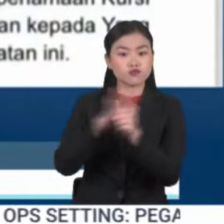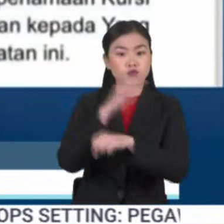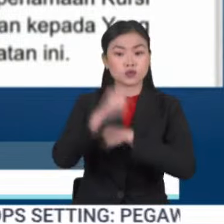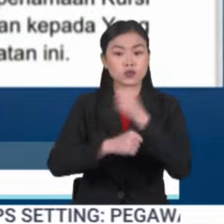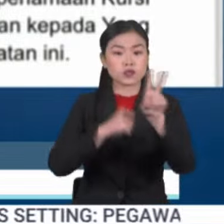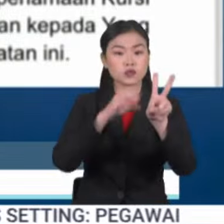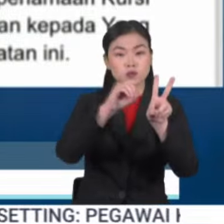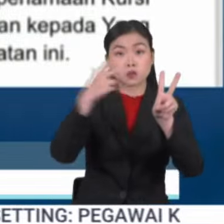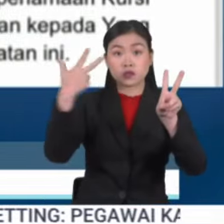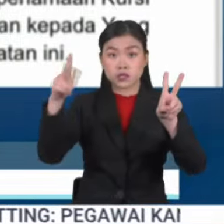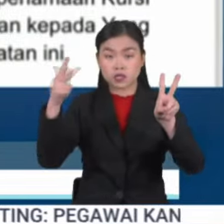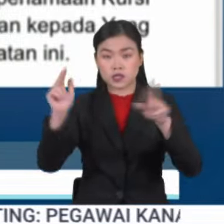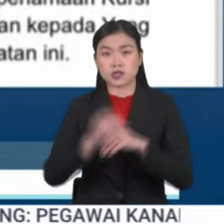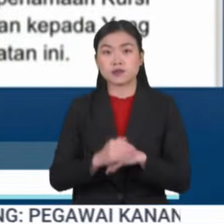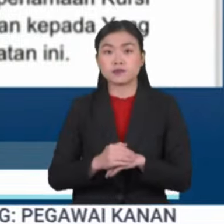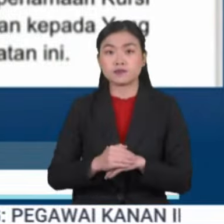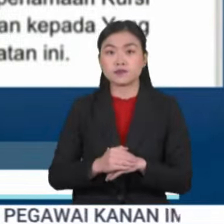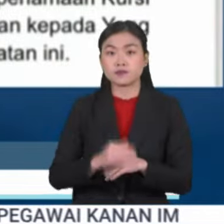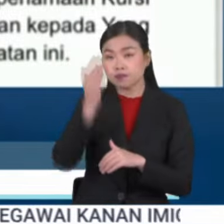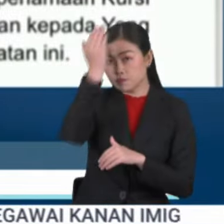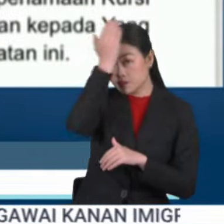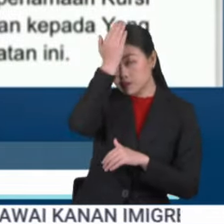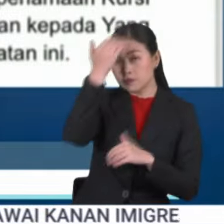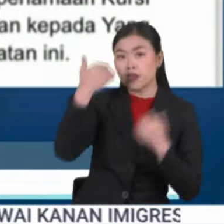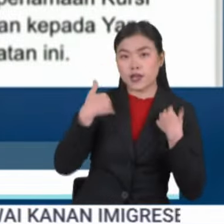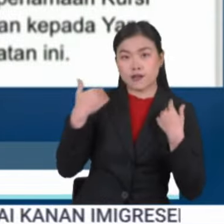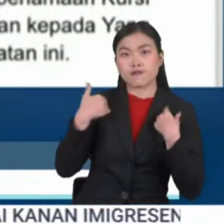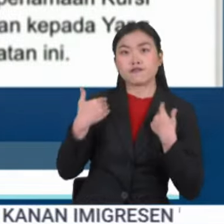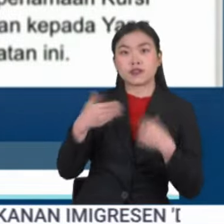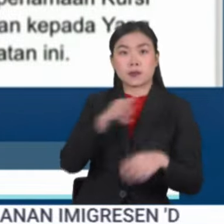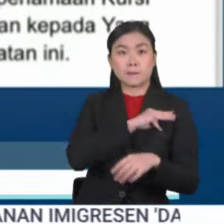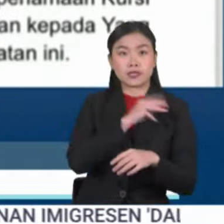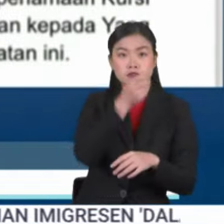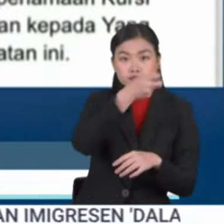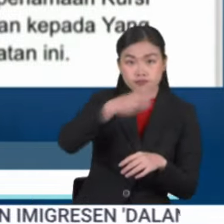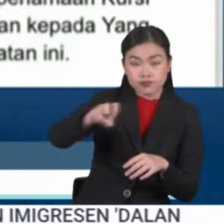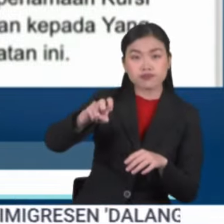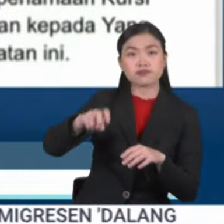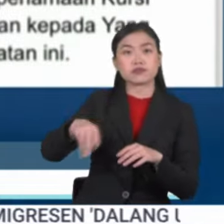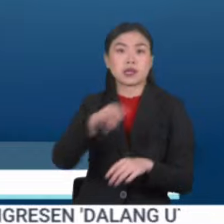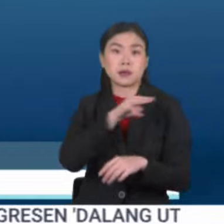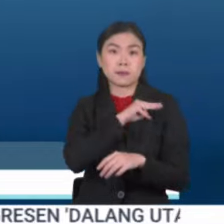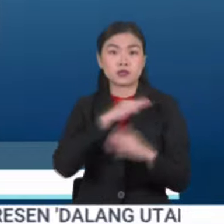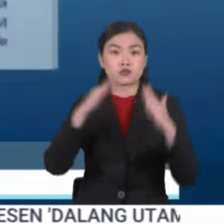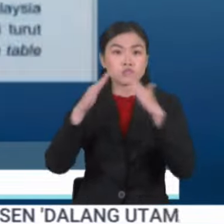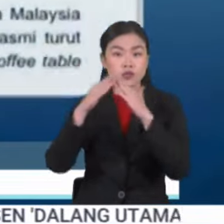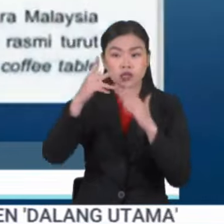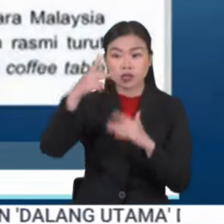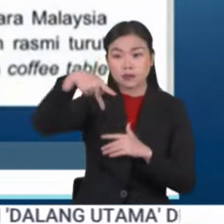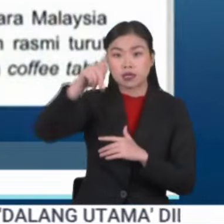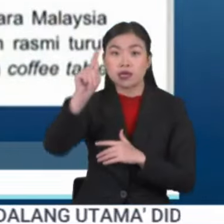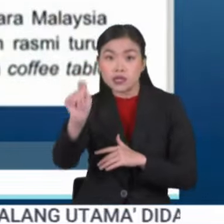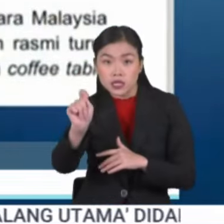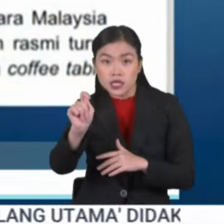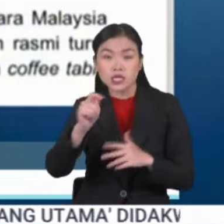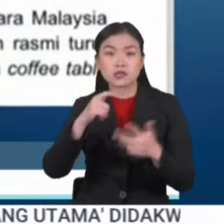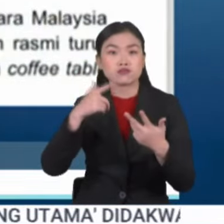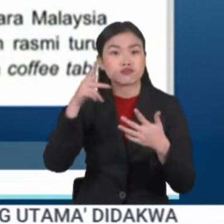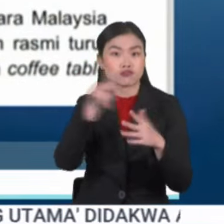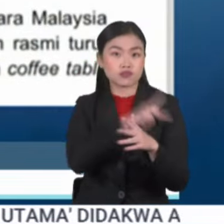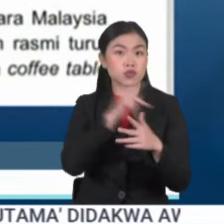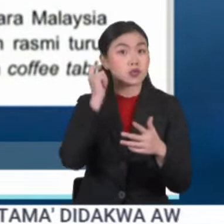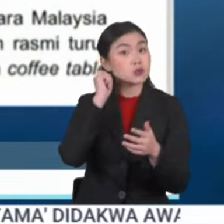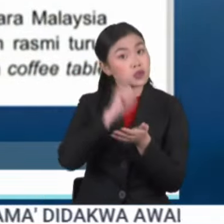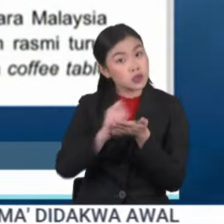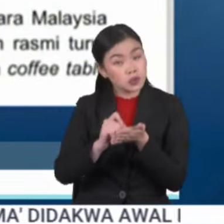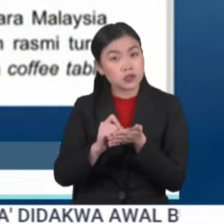2013. Baginda diiringi Menteri Pengangkutan Anthony Lok, Menteri Perumahan dan Kerajaan Tempatan Nga Kong Meng, Ketua Setiausaha Kementerian Luar